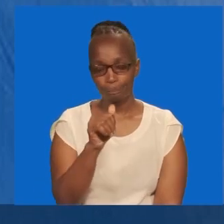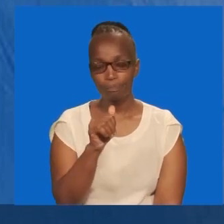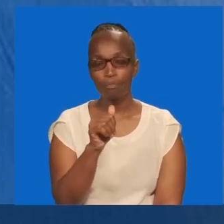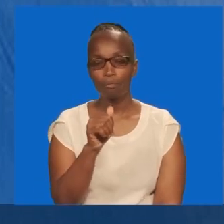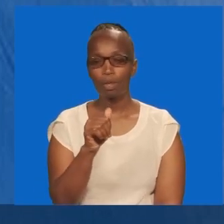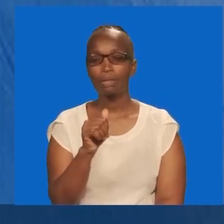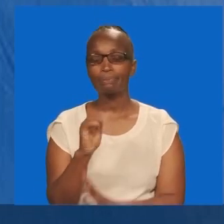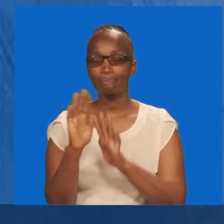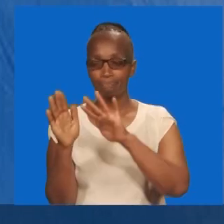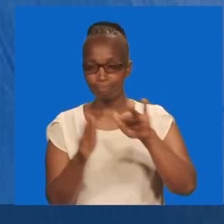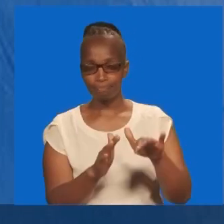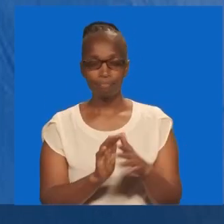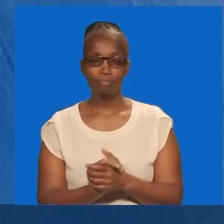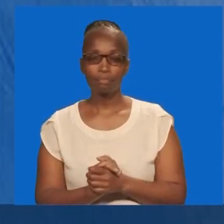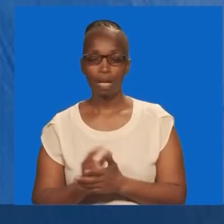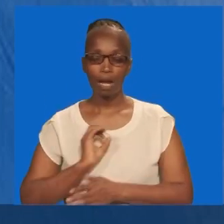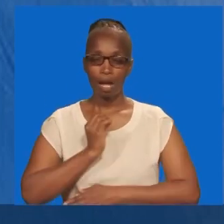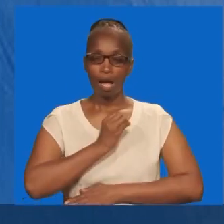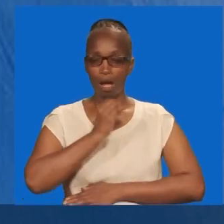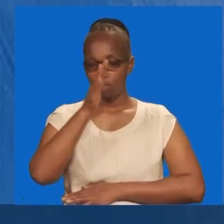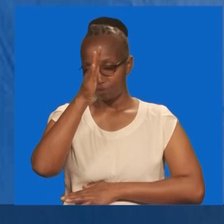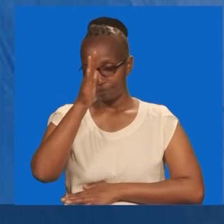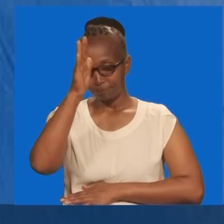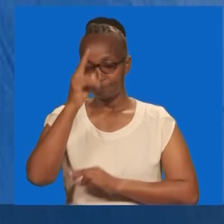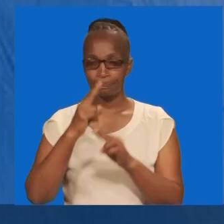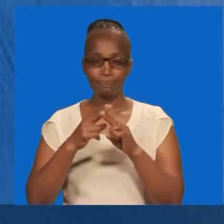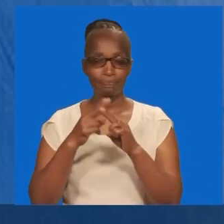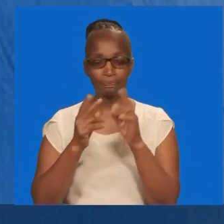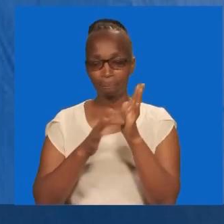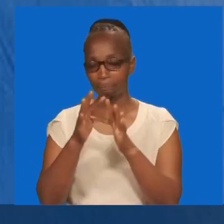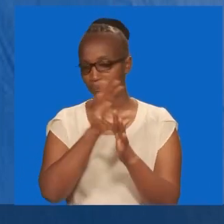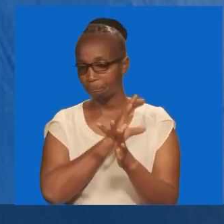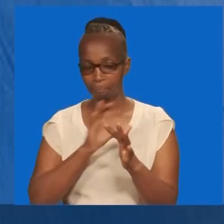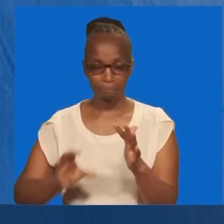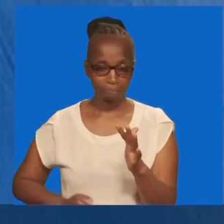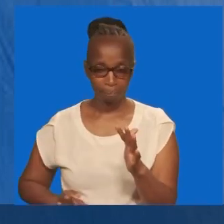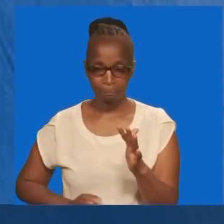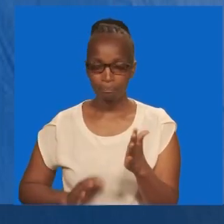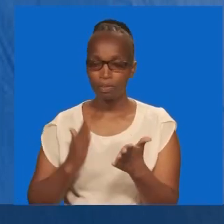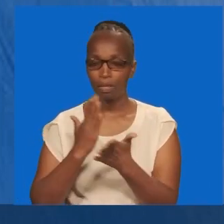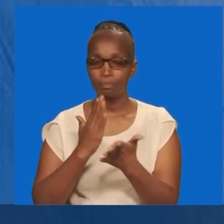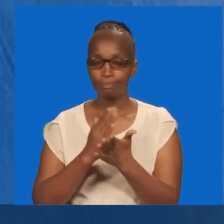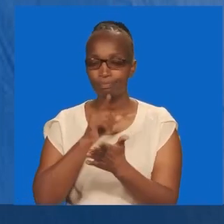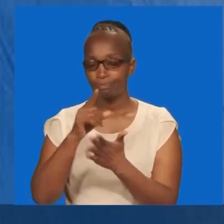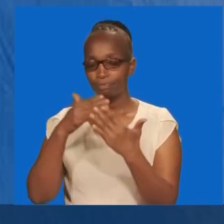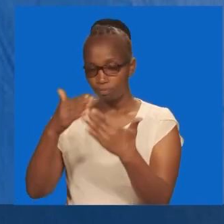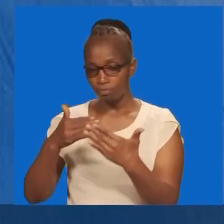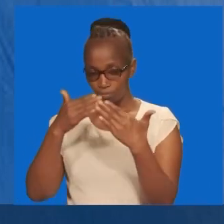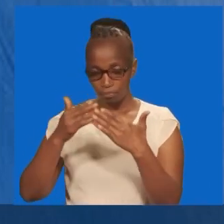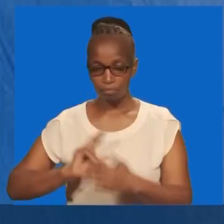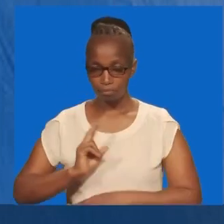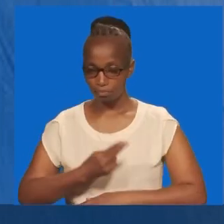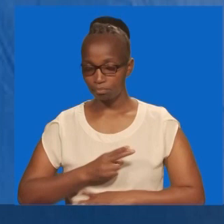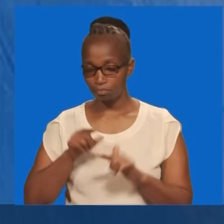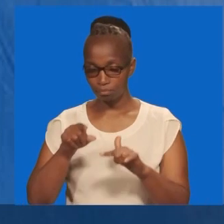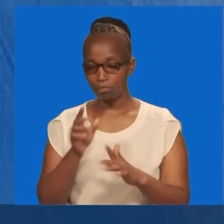tuombe. Baba yetu, katika jina la Yesu Kristo, wewe ni mwingi wa rehema. Umetujalia